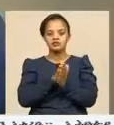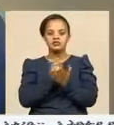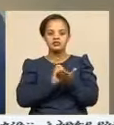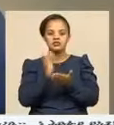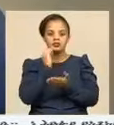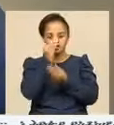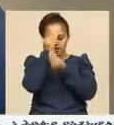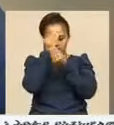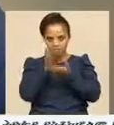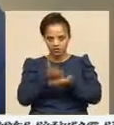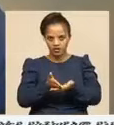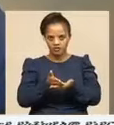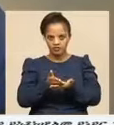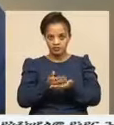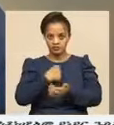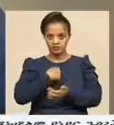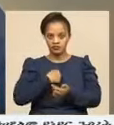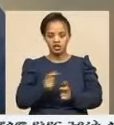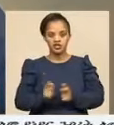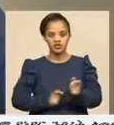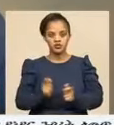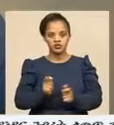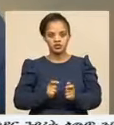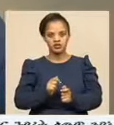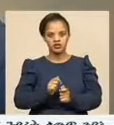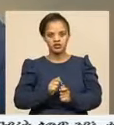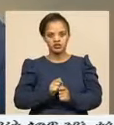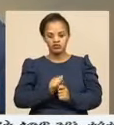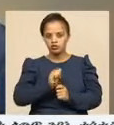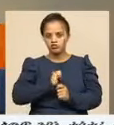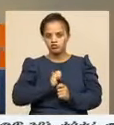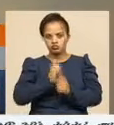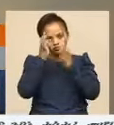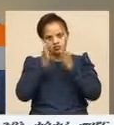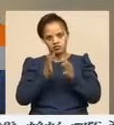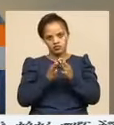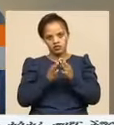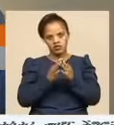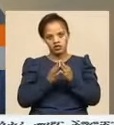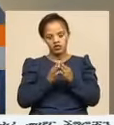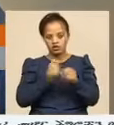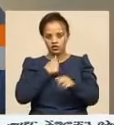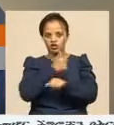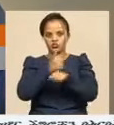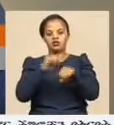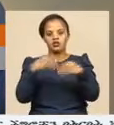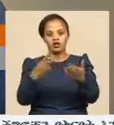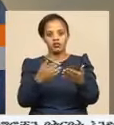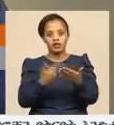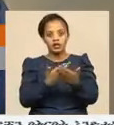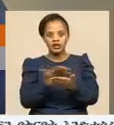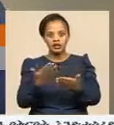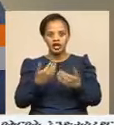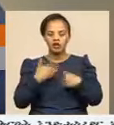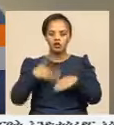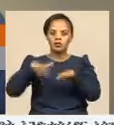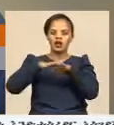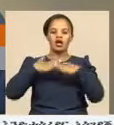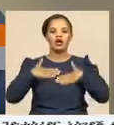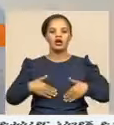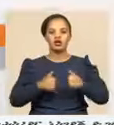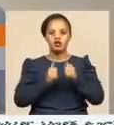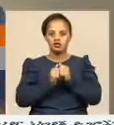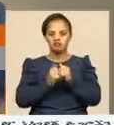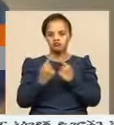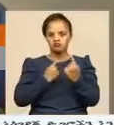ቤት አስታውቀዋል። በኔ ማናጅመንት በራስ ደረጃ የሚወስነው ጉዳይ ኢሚዲየትሊ ሊባት ቀጠሮ ሰጣለሁ። ይሄ ነገር ግን ካለው ከላይ አካል ጋር የጋራ